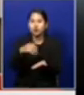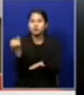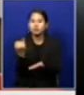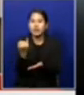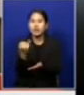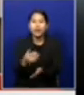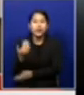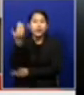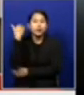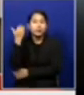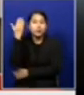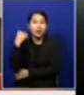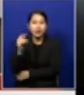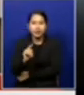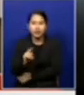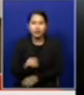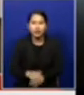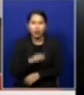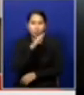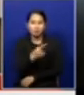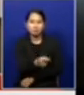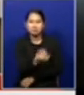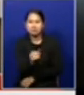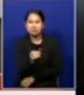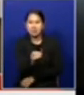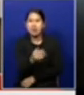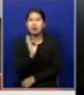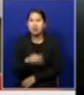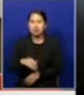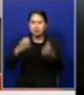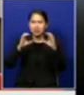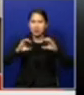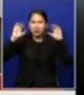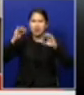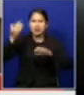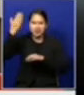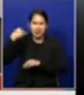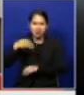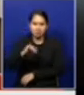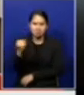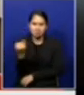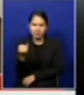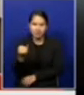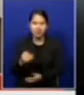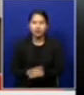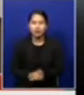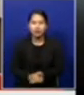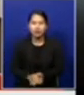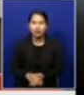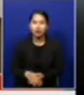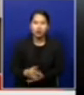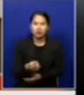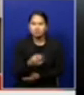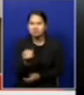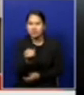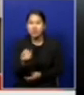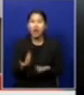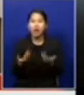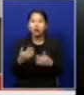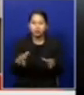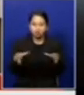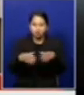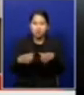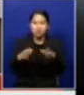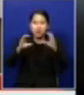ผ่านมาเนี่ยถ้าเรื่องนั้นไม่ดีท่านก็บอกว่ารัฐบาลทีแล้วเรื่องโน้นไม่ดีท่านก็บอกว่ารัฐบาลก่อนรัฐ